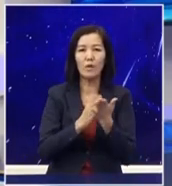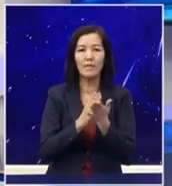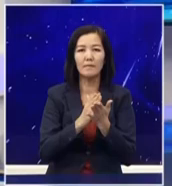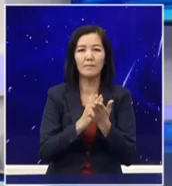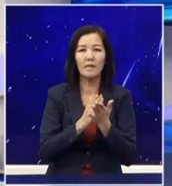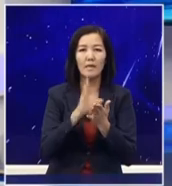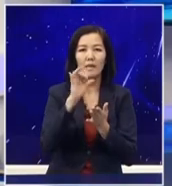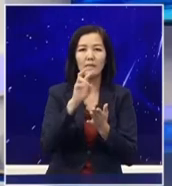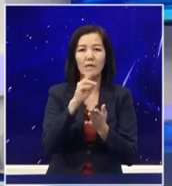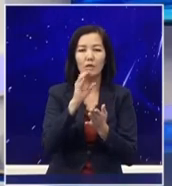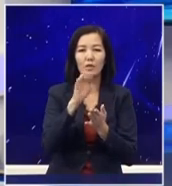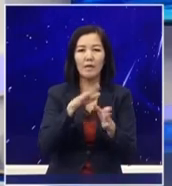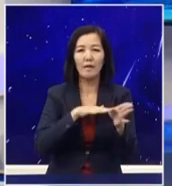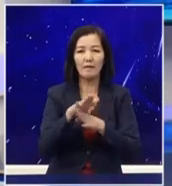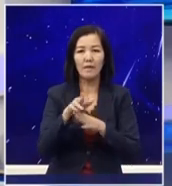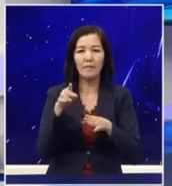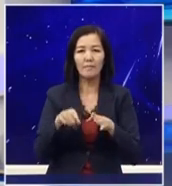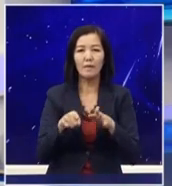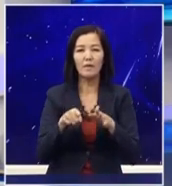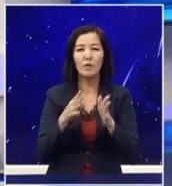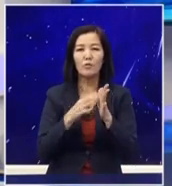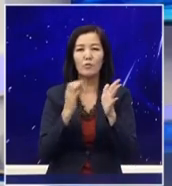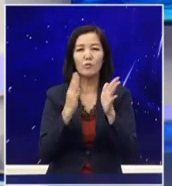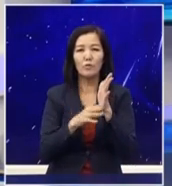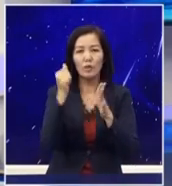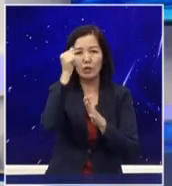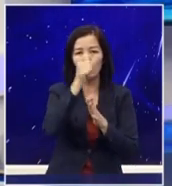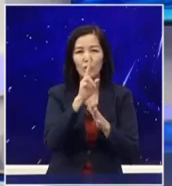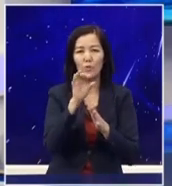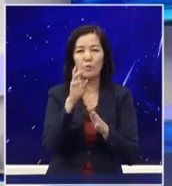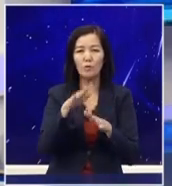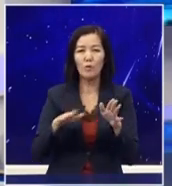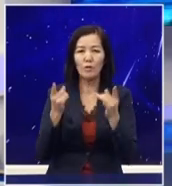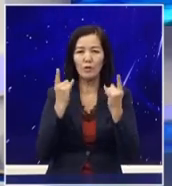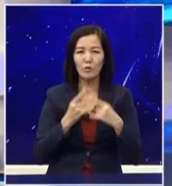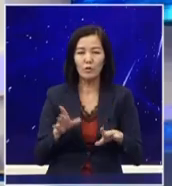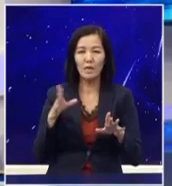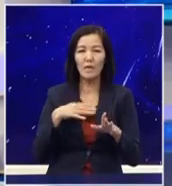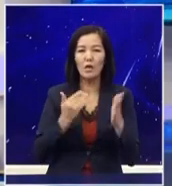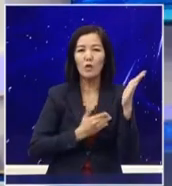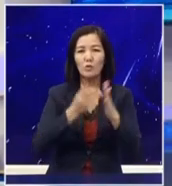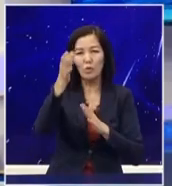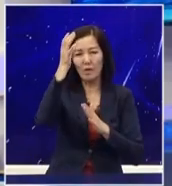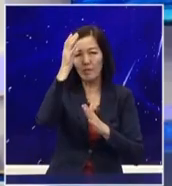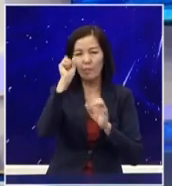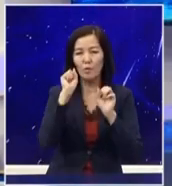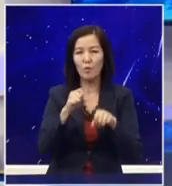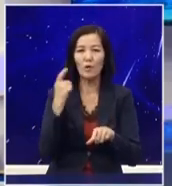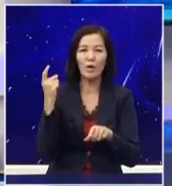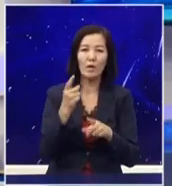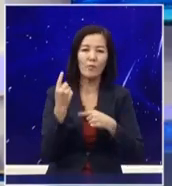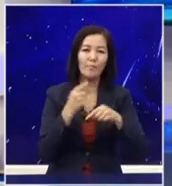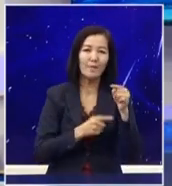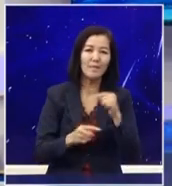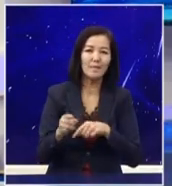лауазымды Санжар Әбдікерімұлы атқарады. Ол 1990 жылы Көксу ауданында дүниеге келген. Жоғары білімді құқық